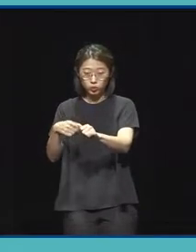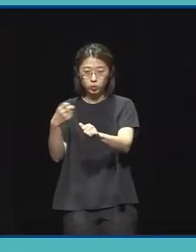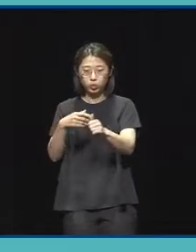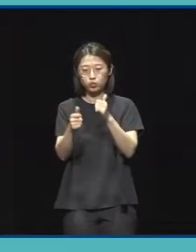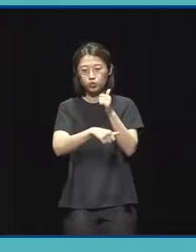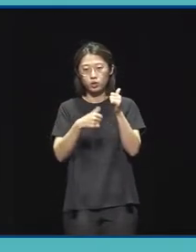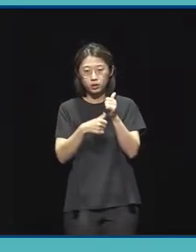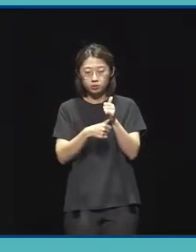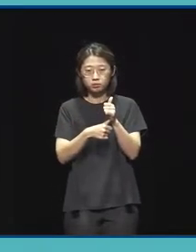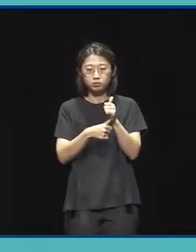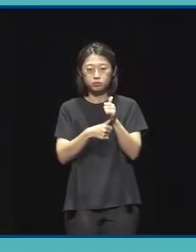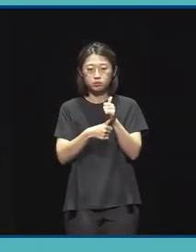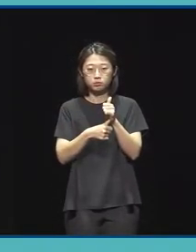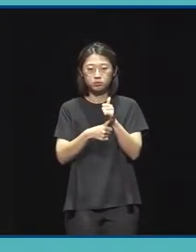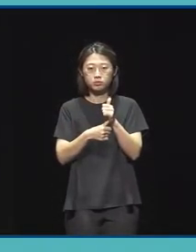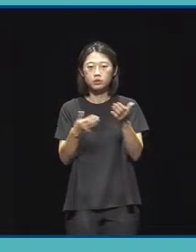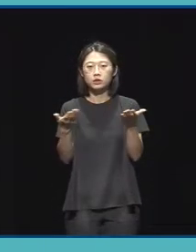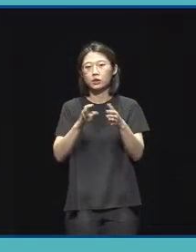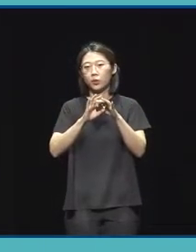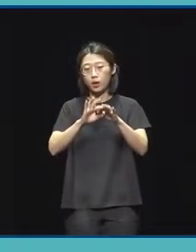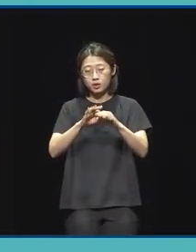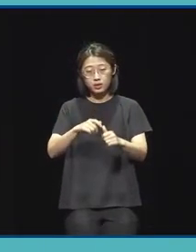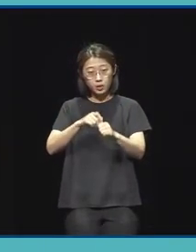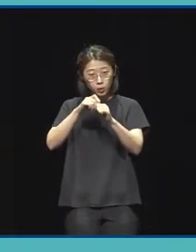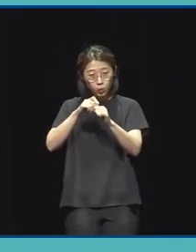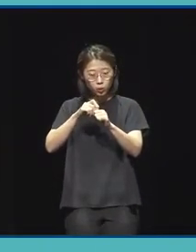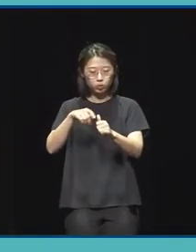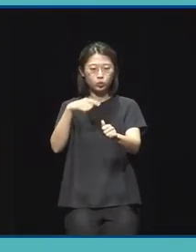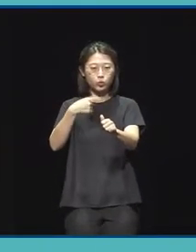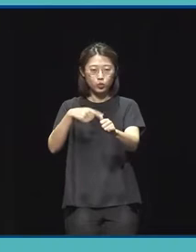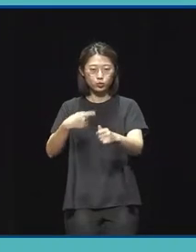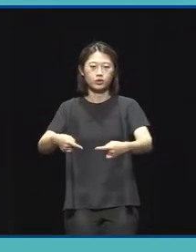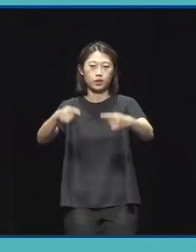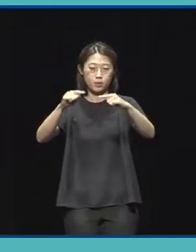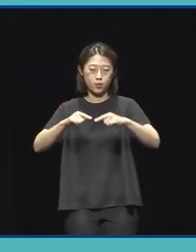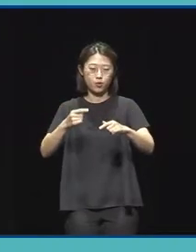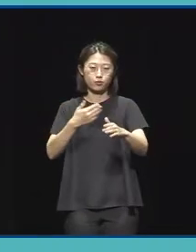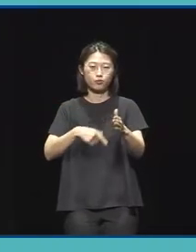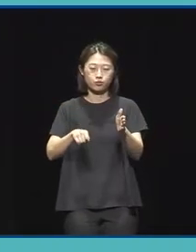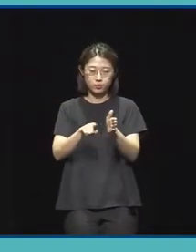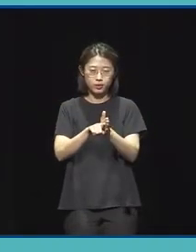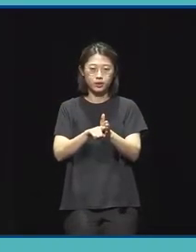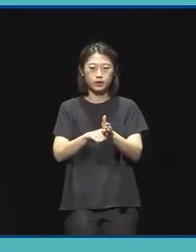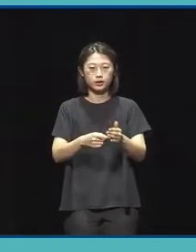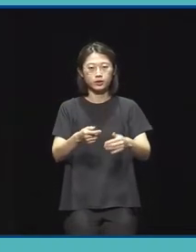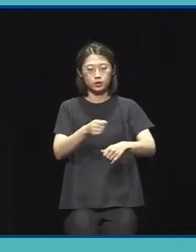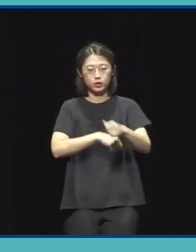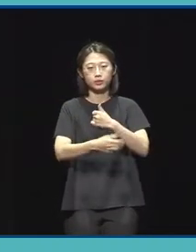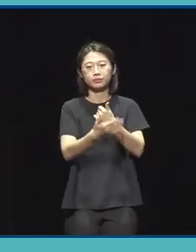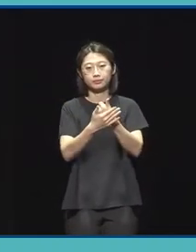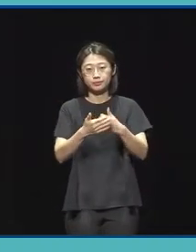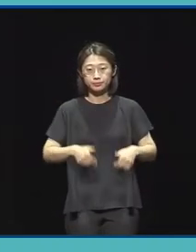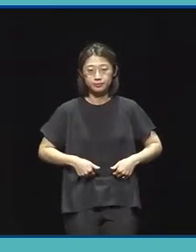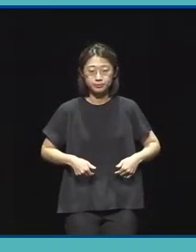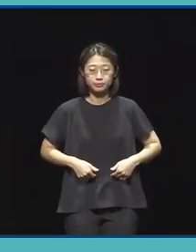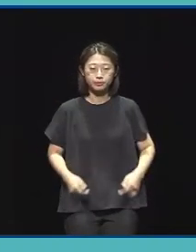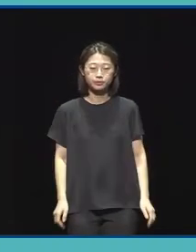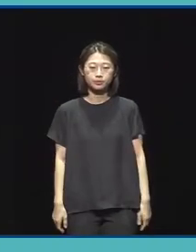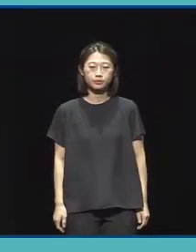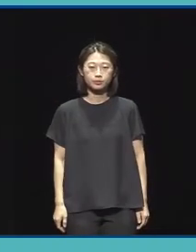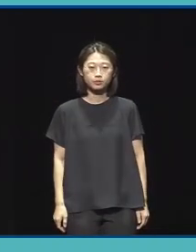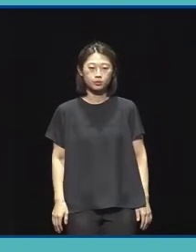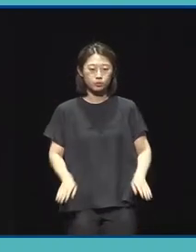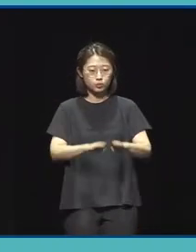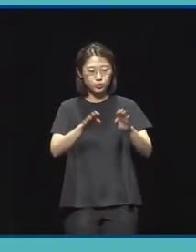제공하는 직무교육에 채용인턴이 이수할 수 있도록 적극 협조해 주셔야 합니다. 무대기술